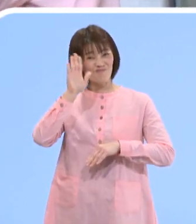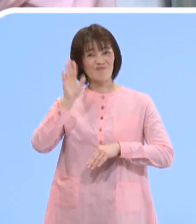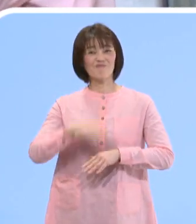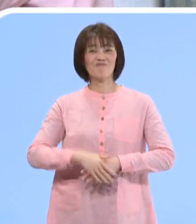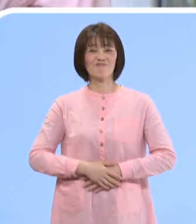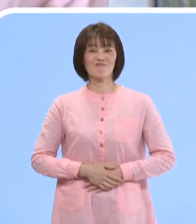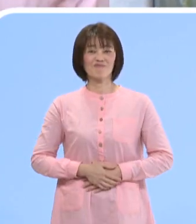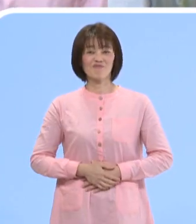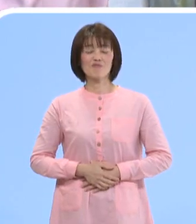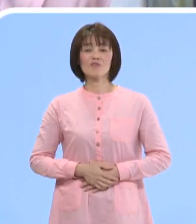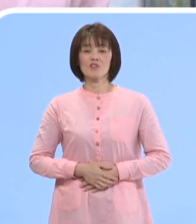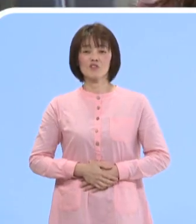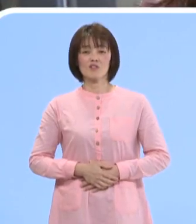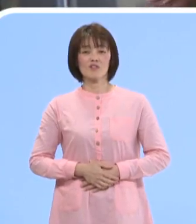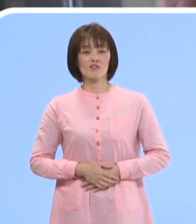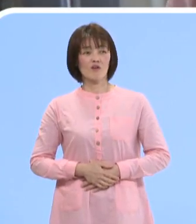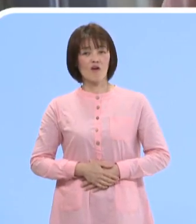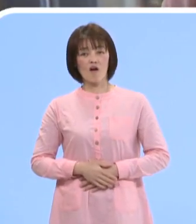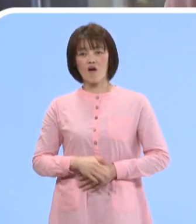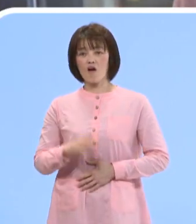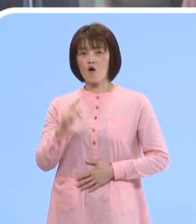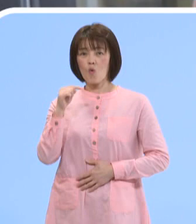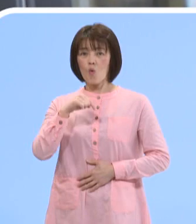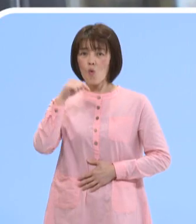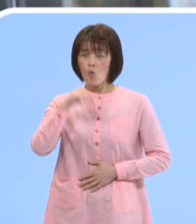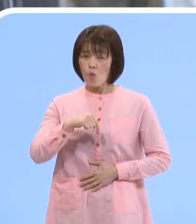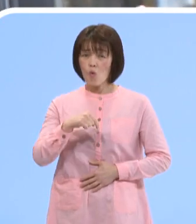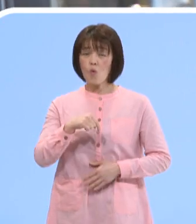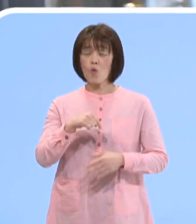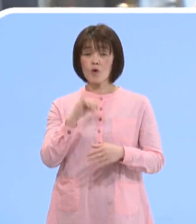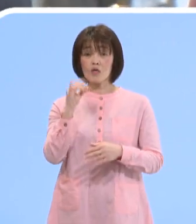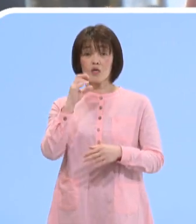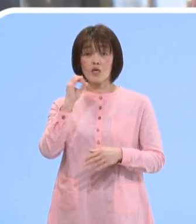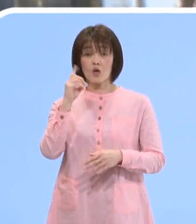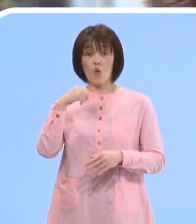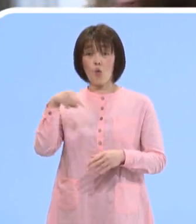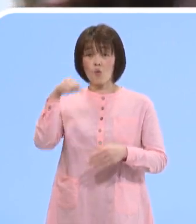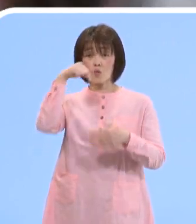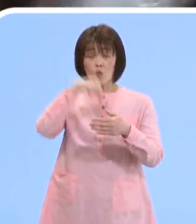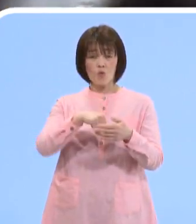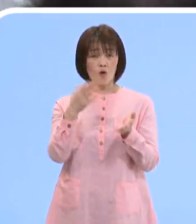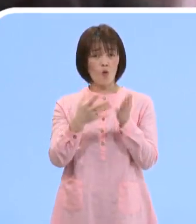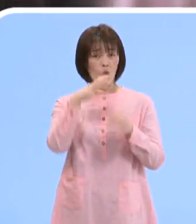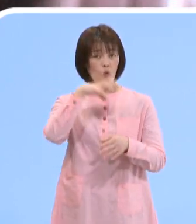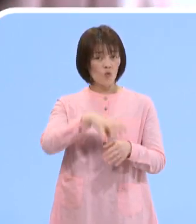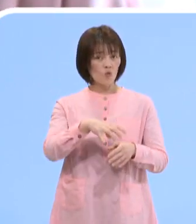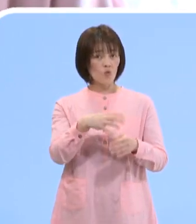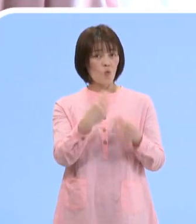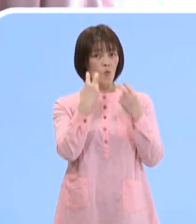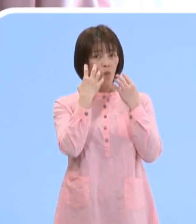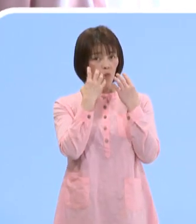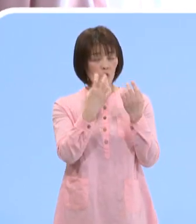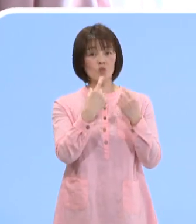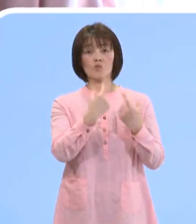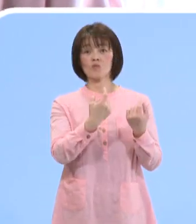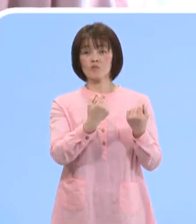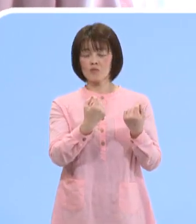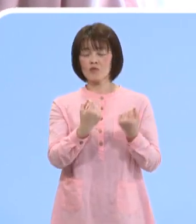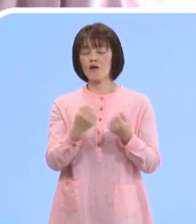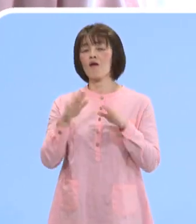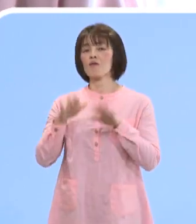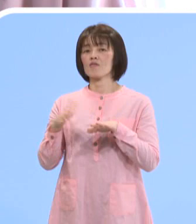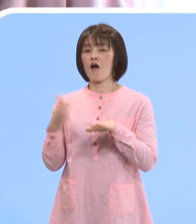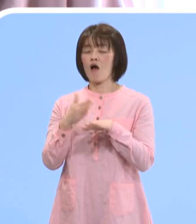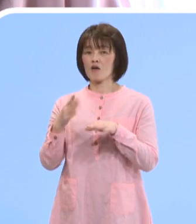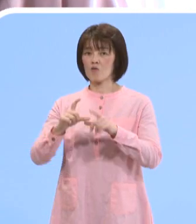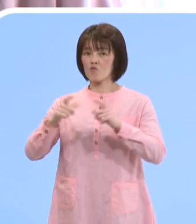いらっしゃい。いやー、このね、イオンの中に保育所があるなんてびっくりしたわ。 そう、最近こういうのが増えつつあるらしいねんけ